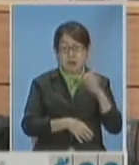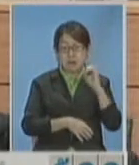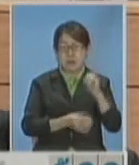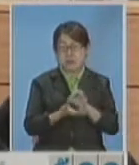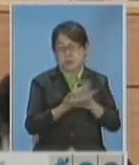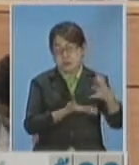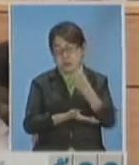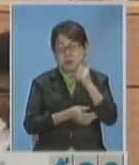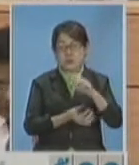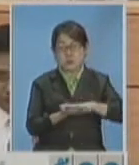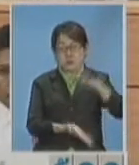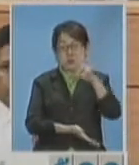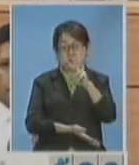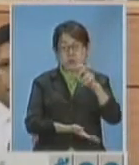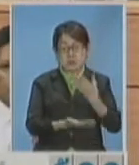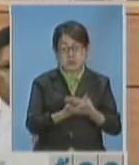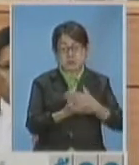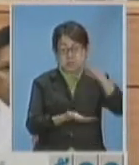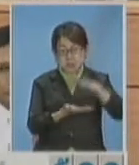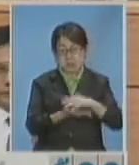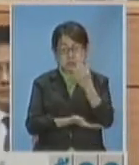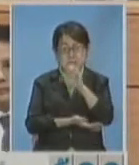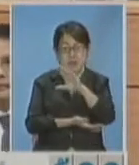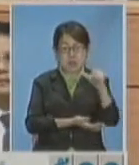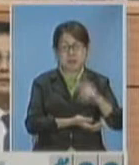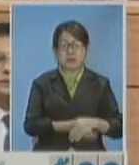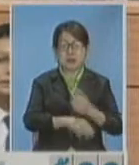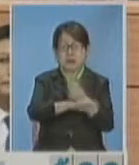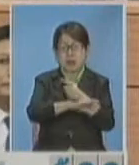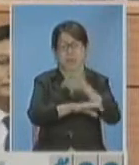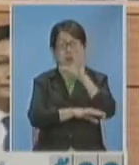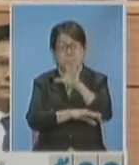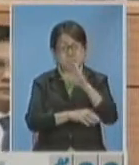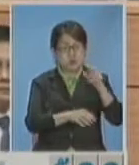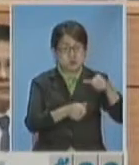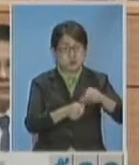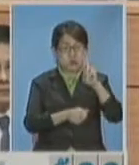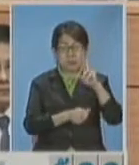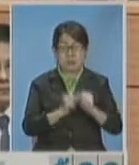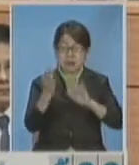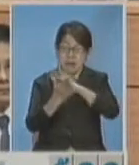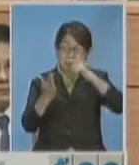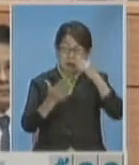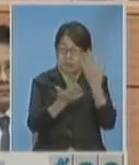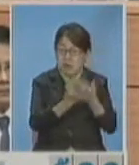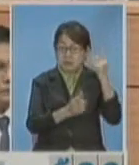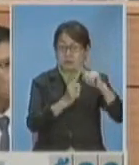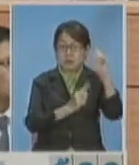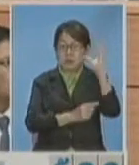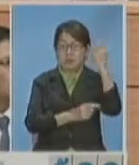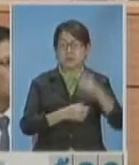200เรือนเป็นเงิน15ล้านบาทนาฬิกาในสภาผู้แทนราษฎรประเทศไทยแพงที่สุดในโล